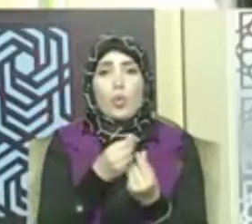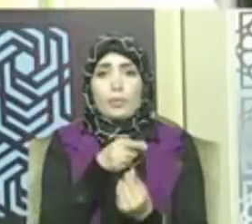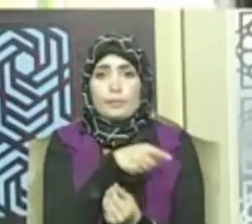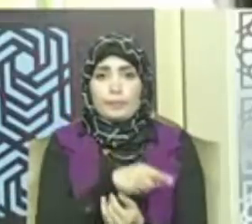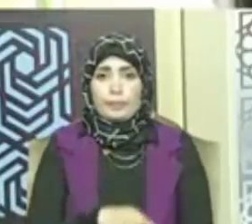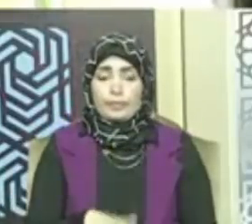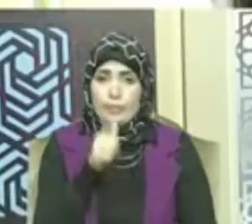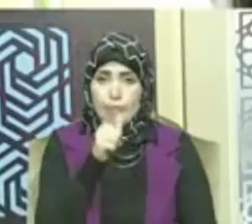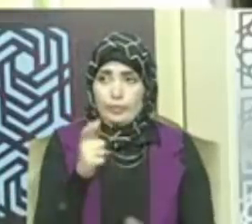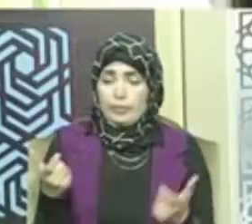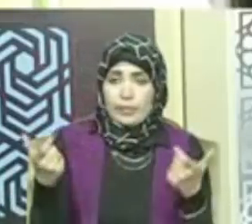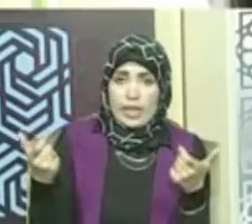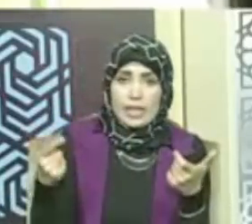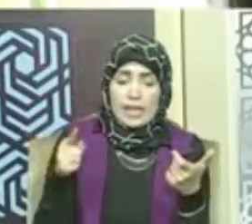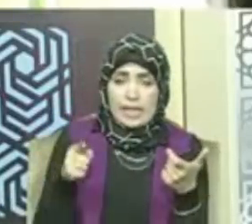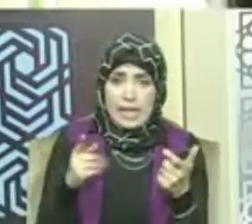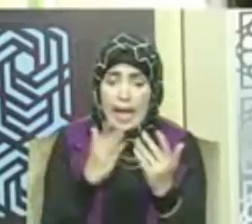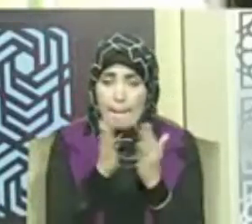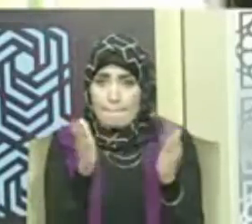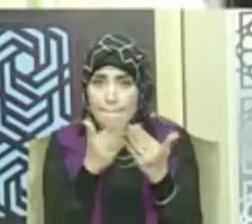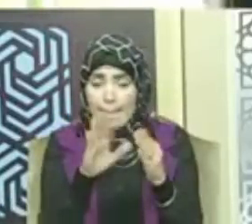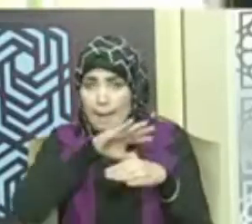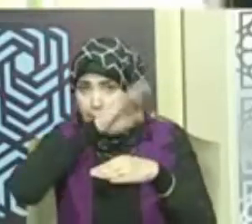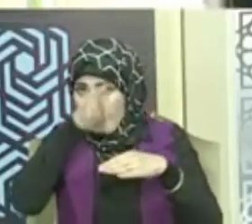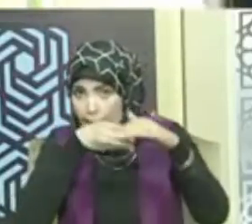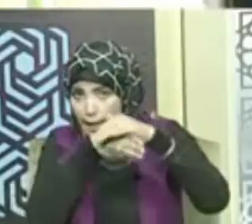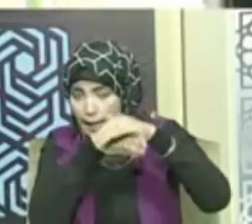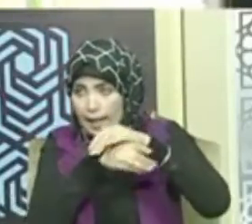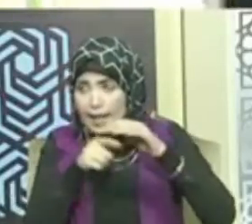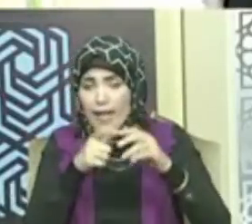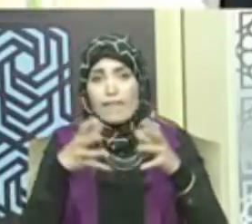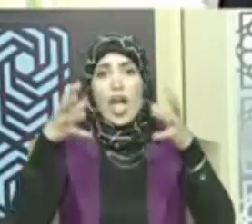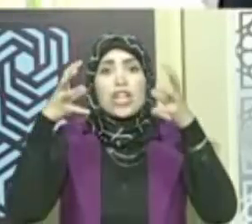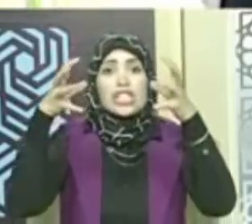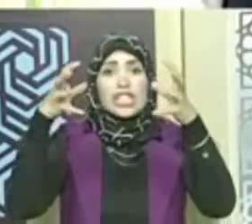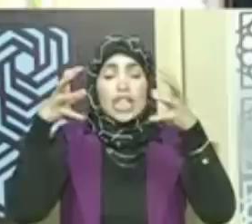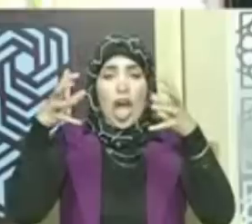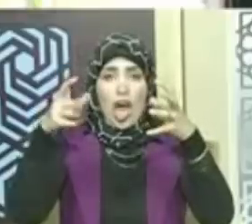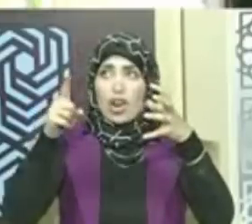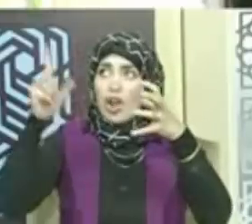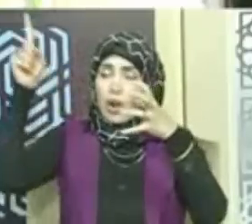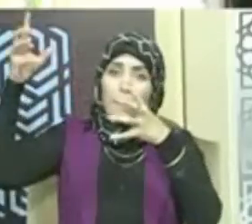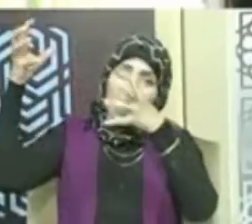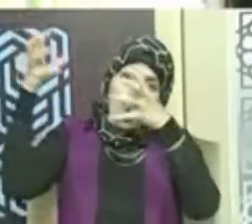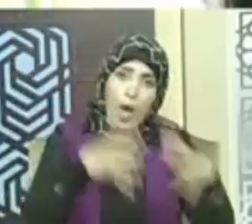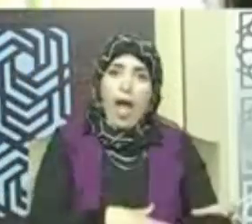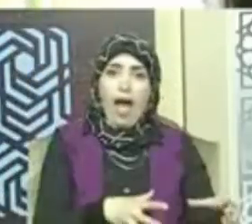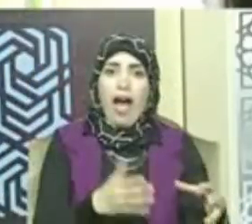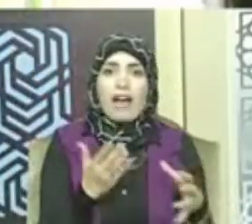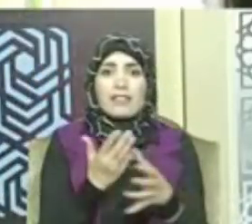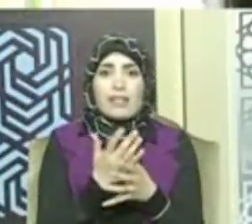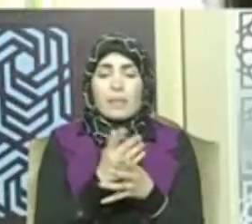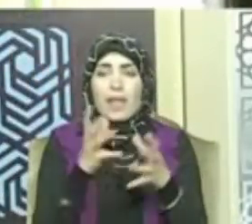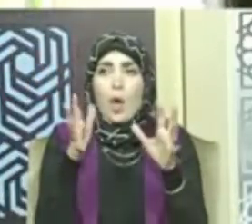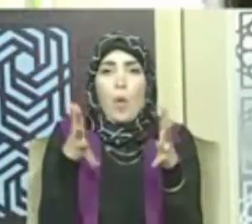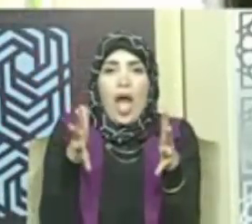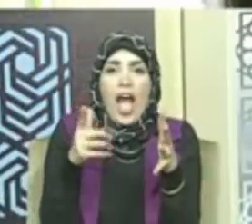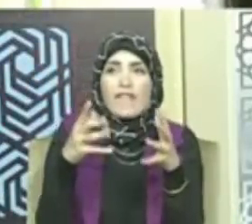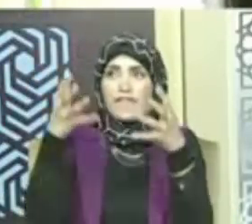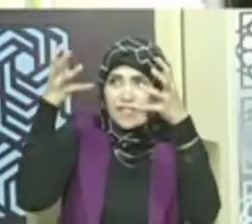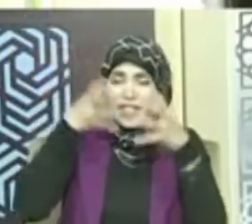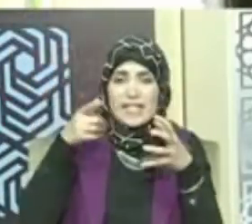أنهم انتظروا عند باب كهف فألقى الله صخرة عليهم فخشوا أن تنزل